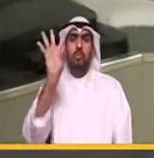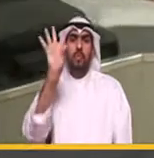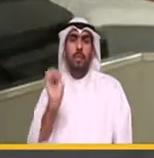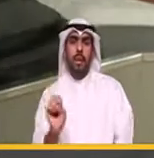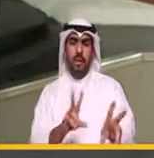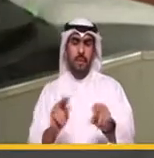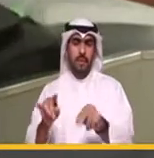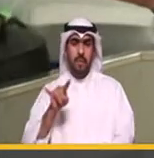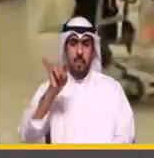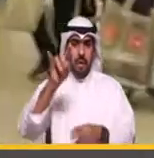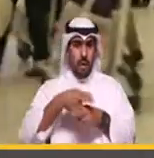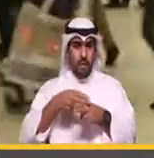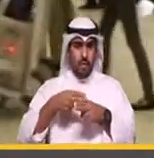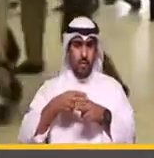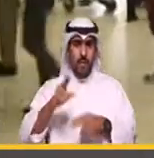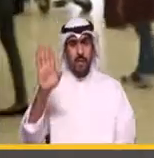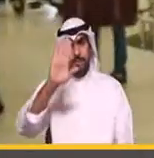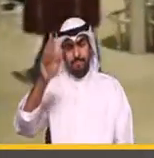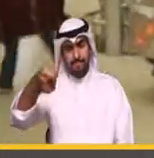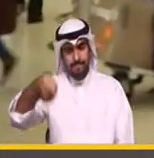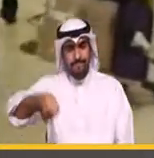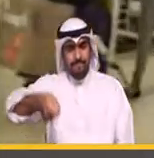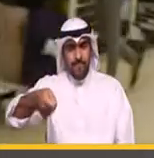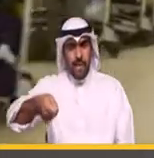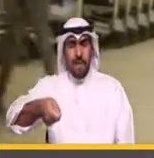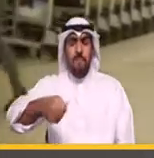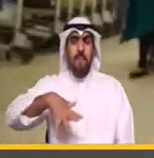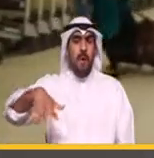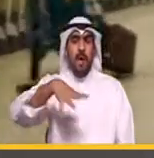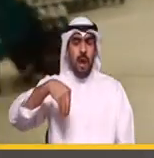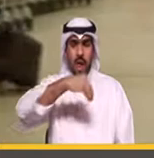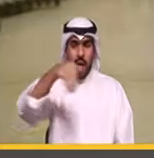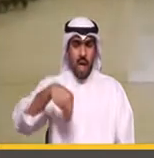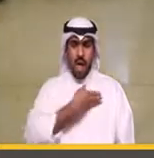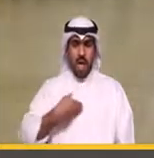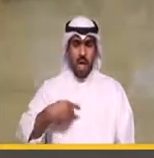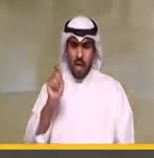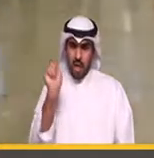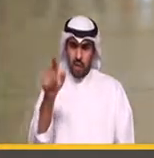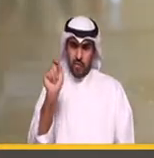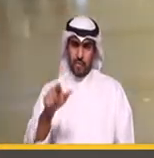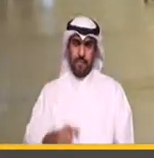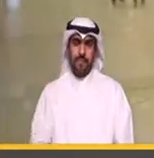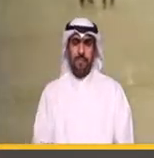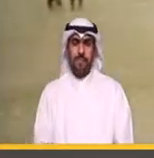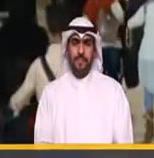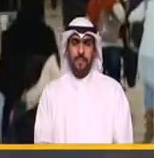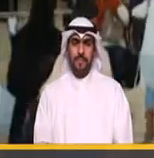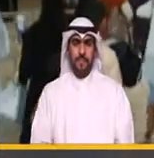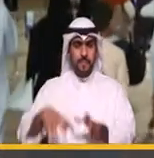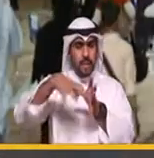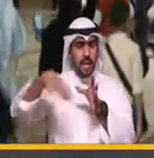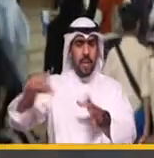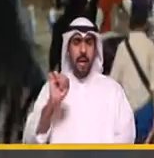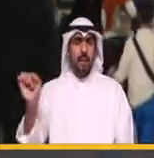مطار الكويت الدولي الحجاج ويستقبل العائدين ابتداء من 16 من الشهر الجاري. إدارة العامة للطيران المدني